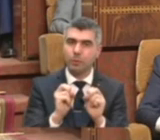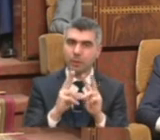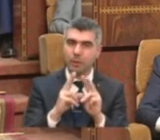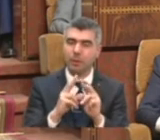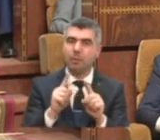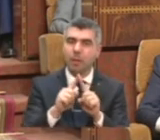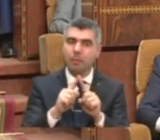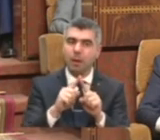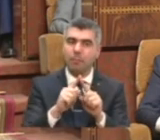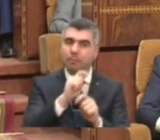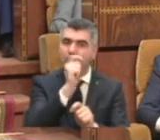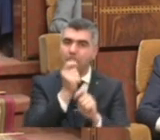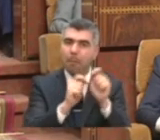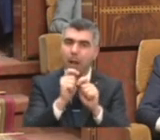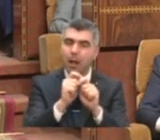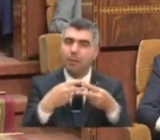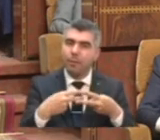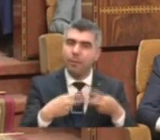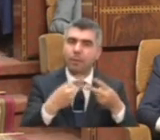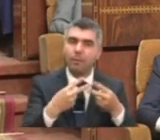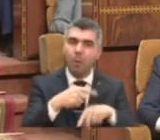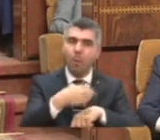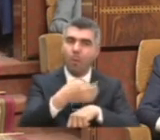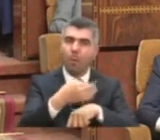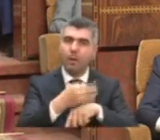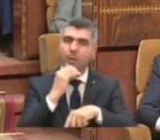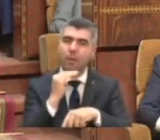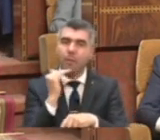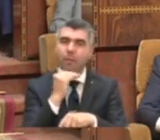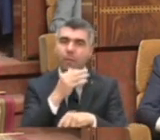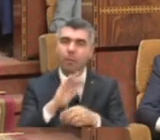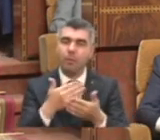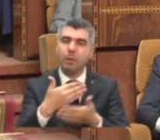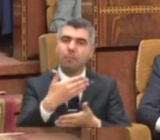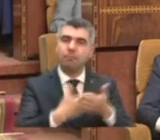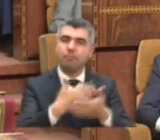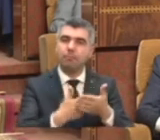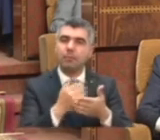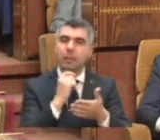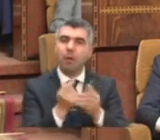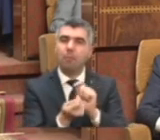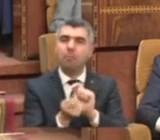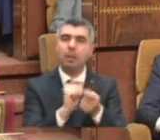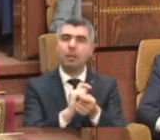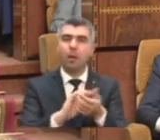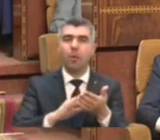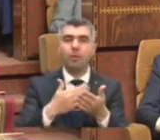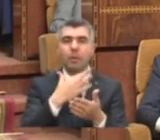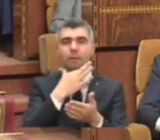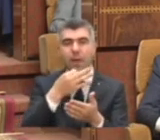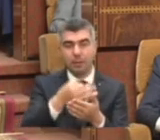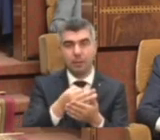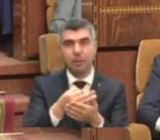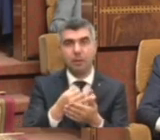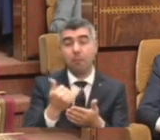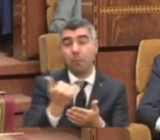تصاميم التهيئه اللي قمتوا باخراجها في ظرف قياسي، كذلك واحد مجموعة ديال الدوريات من اجل تبسيط المساطير في هذا الباب. نناشدكم السيده